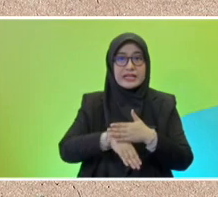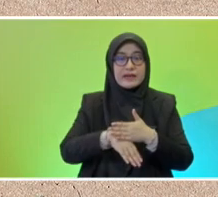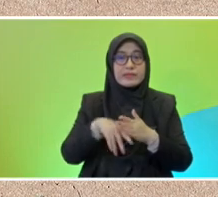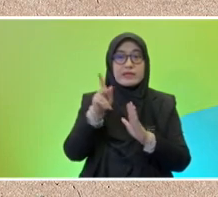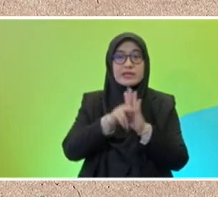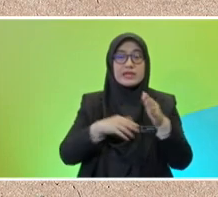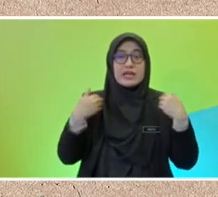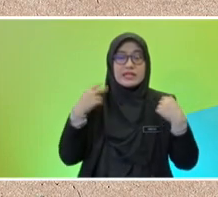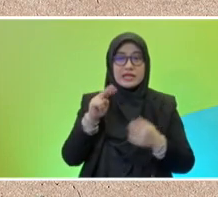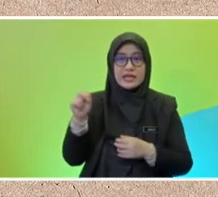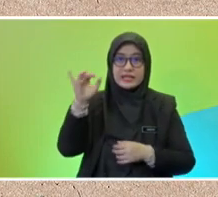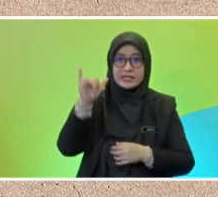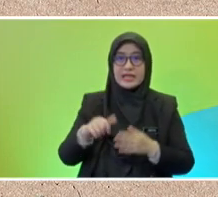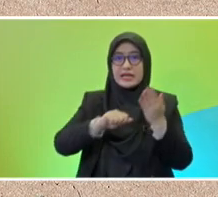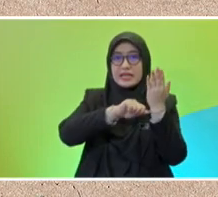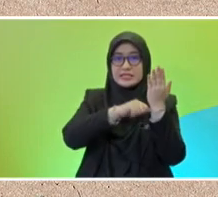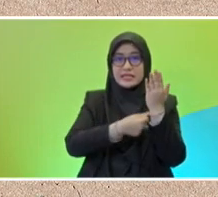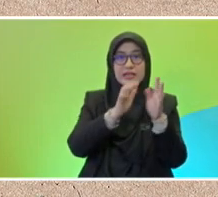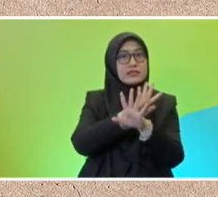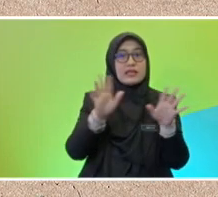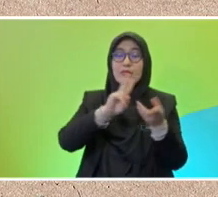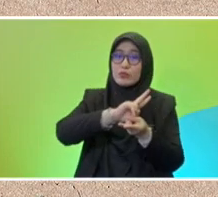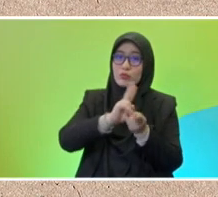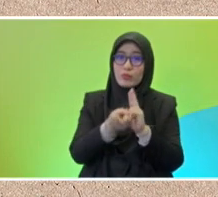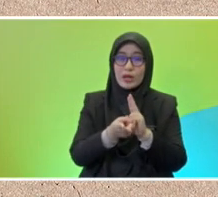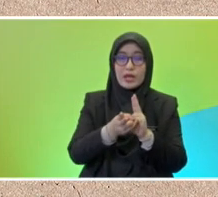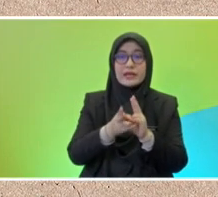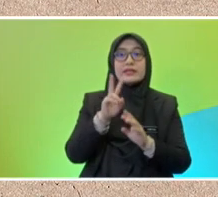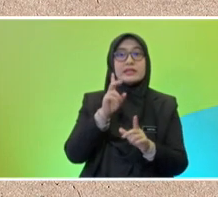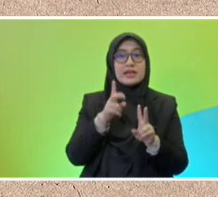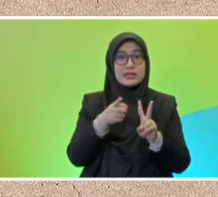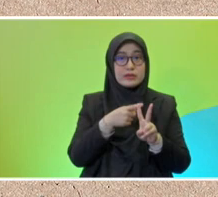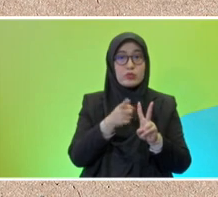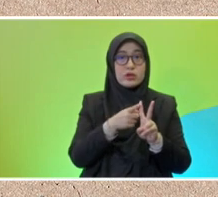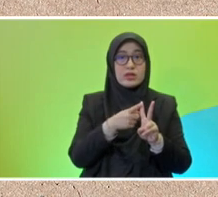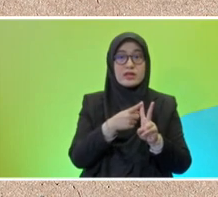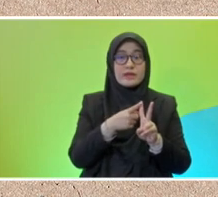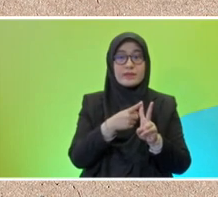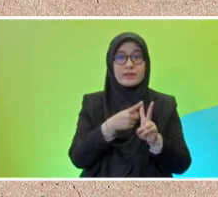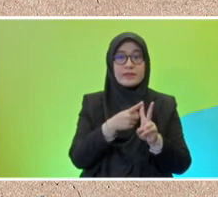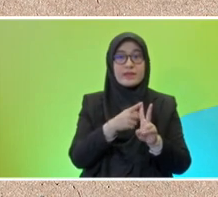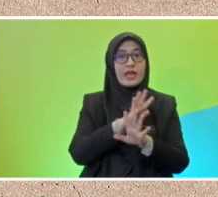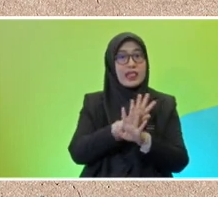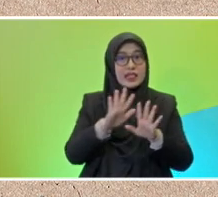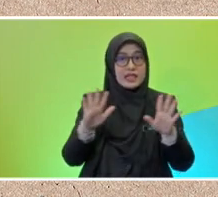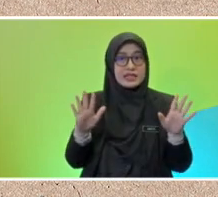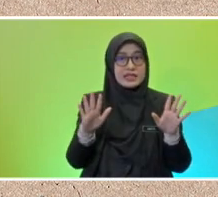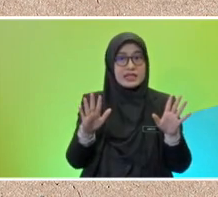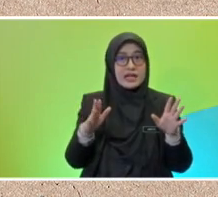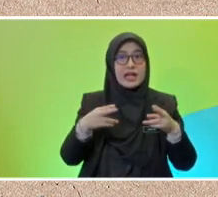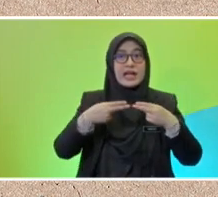yang asa tidak berubah Kemudian yang kedua tidak menghilangkan